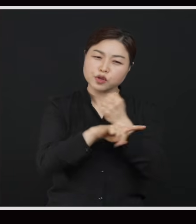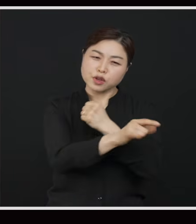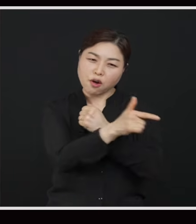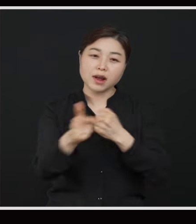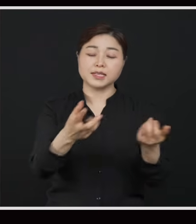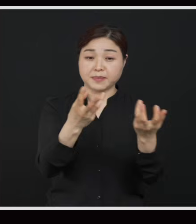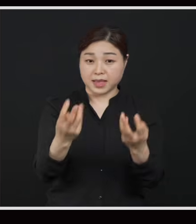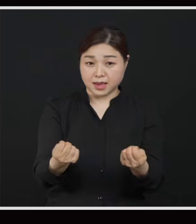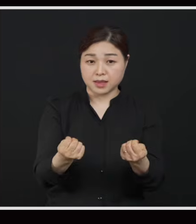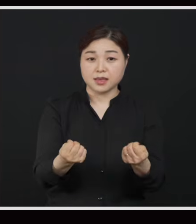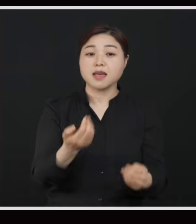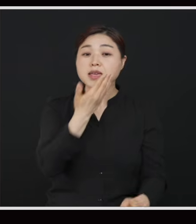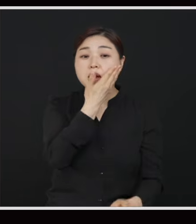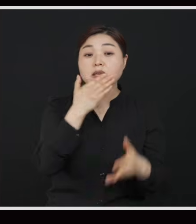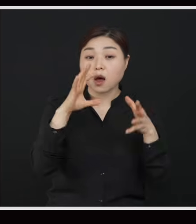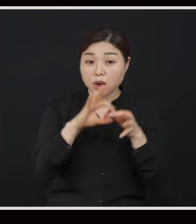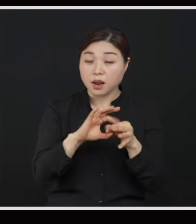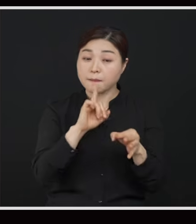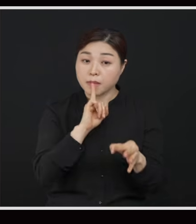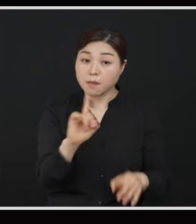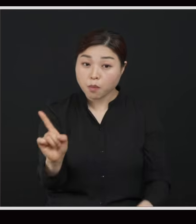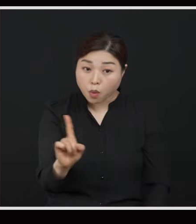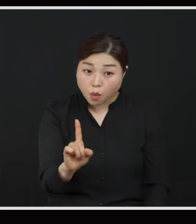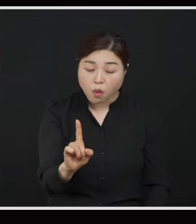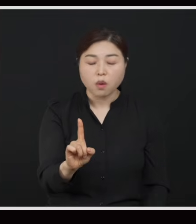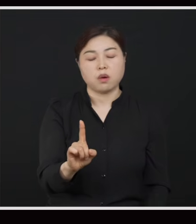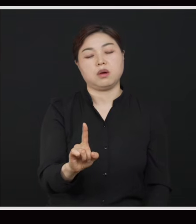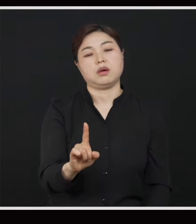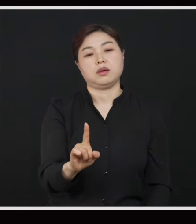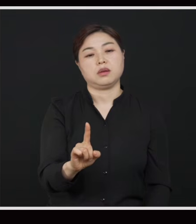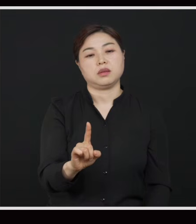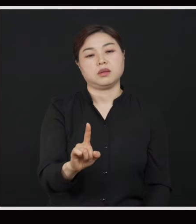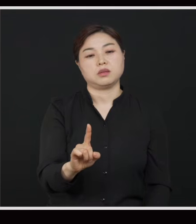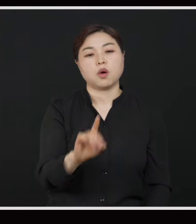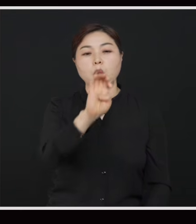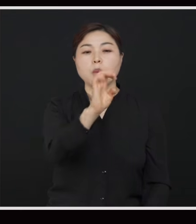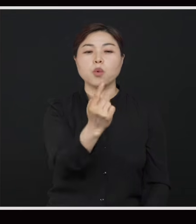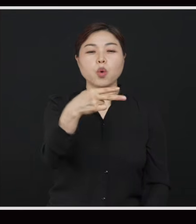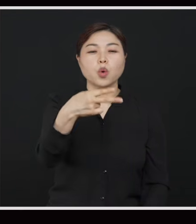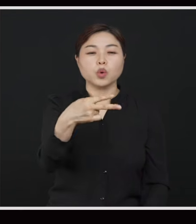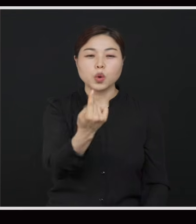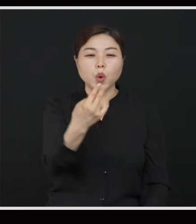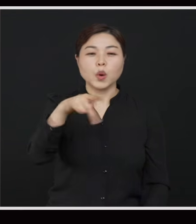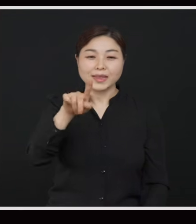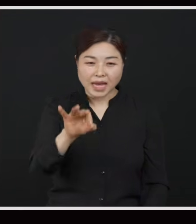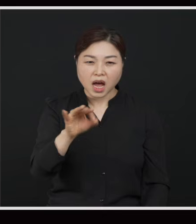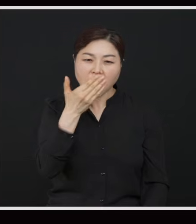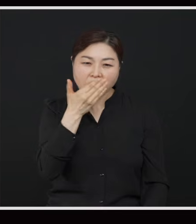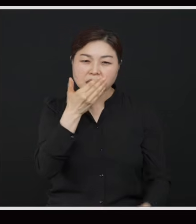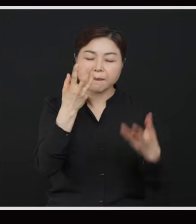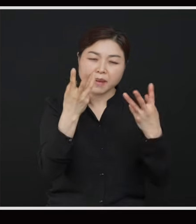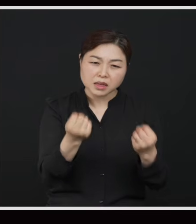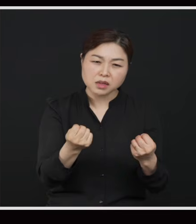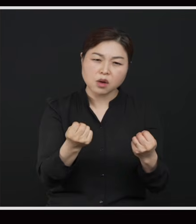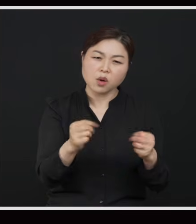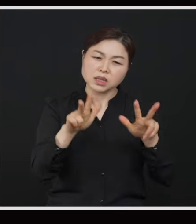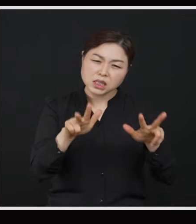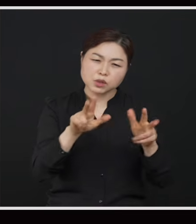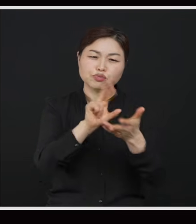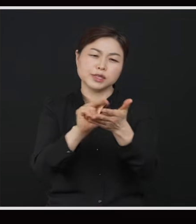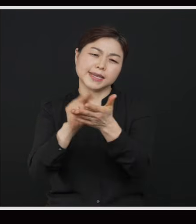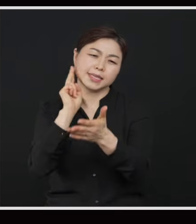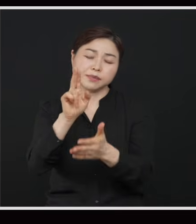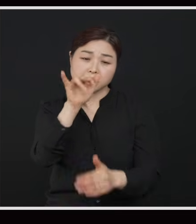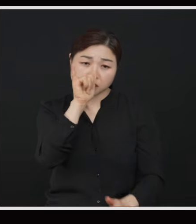있습니다만, 영양분 관점에서만 보면 간단합니다. 이 포도당이 많아서 지금 인류 역사 전무후무하게 이게